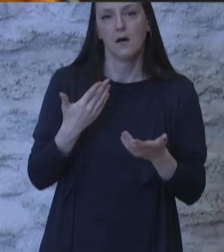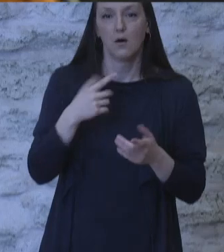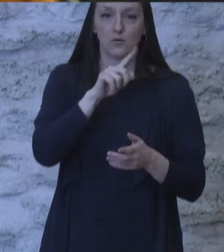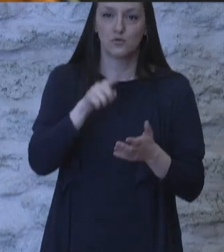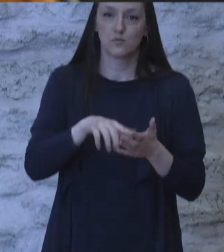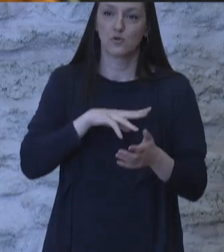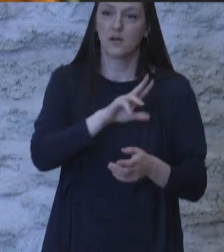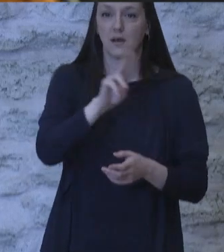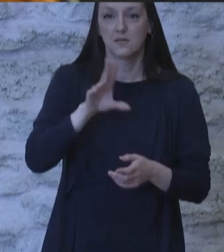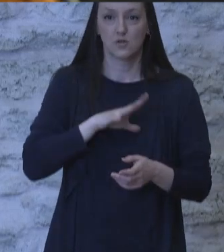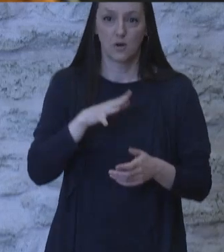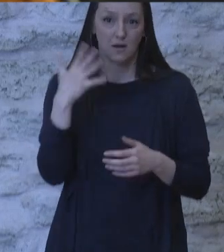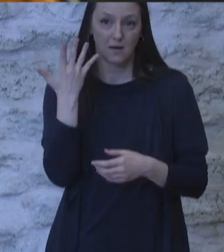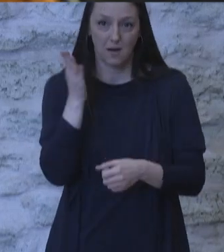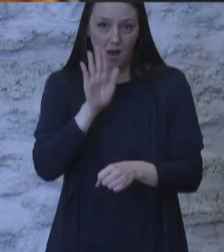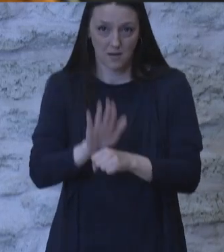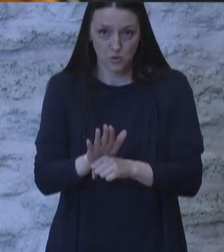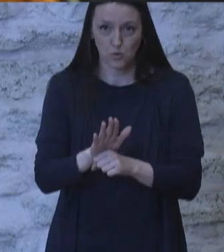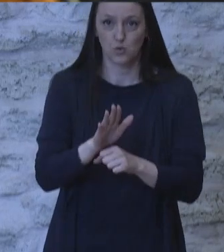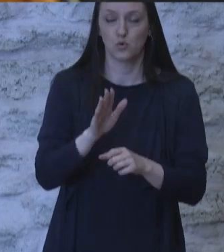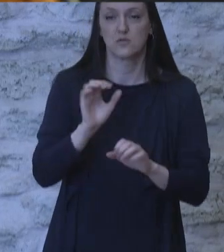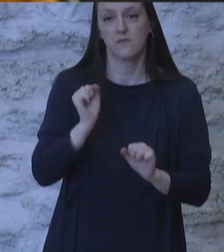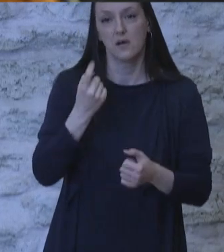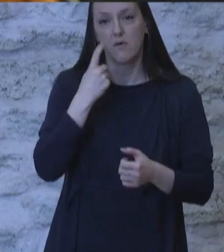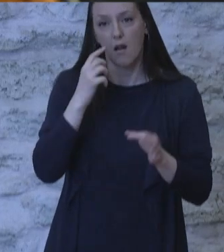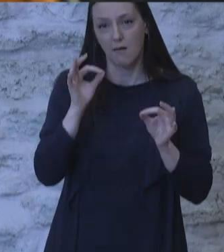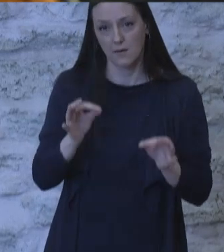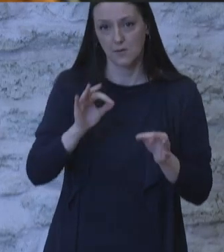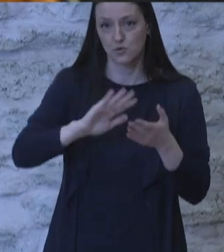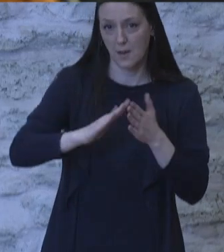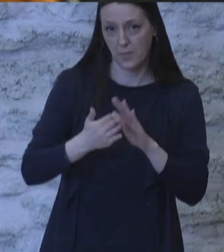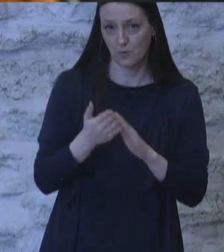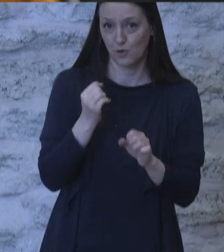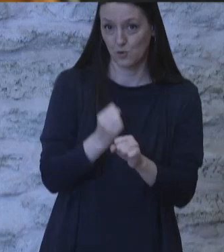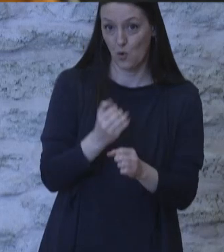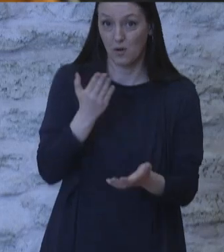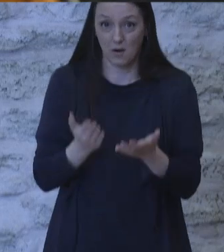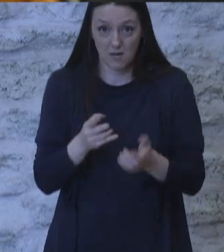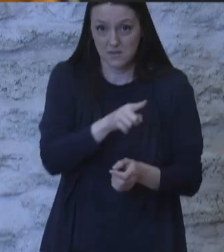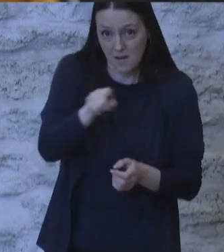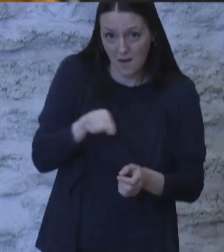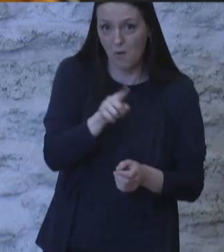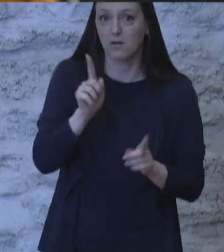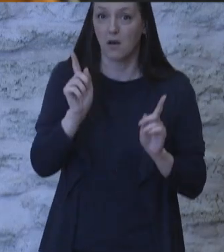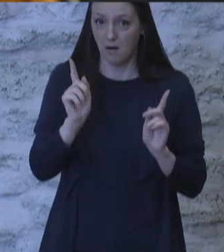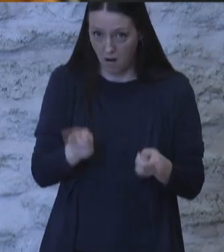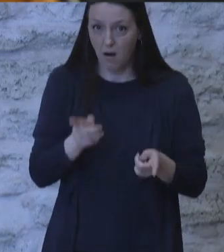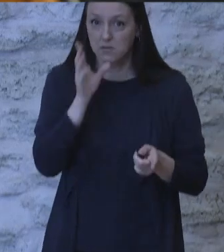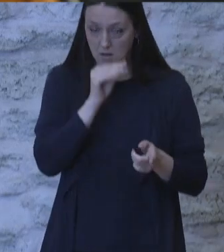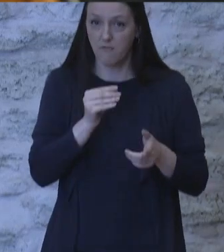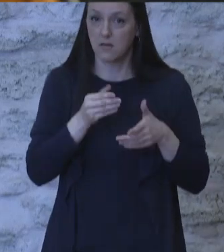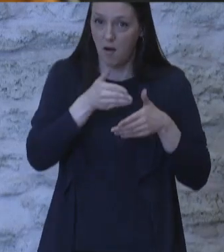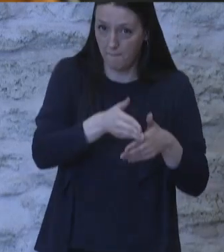kes on käsunduslepingutega tööl, on võlaaiguslikke lepingutega tööl, kas nemad saavad ka seal tabi ja tema vastas,